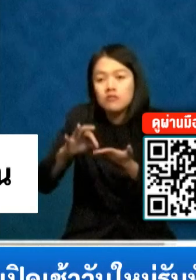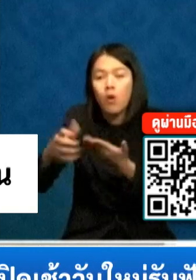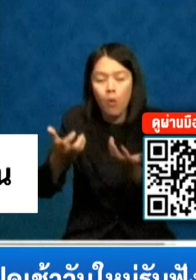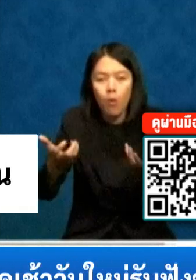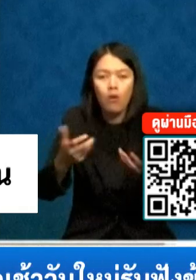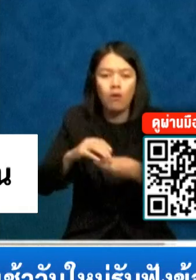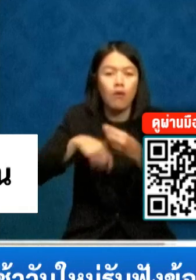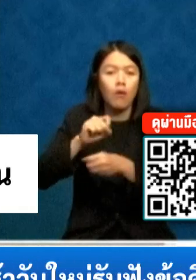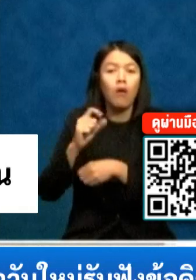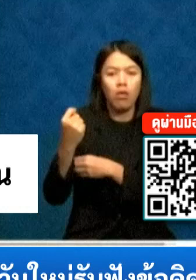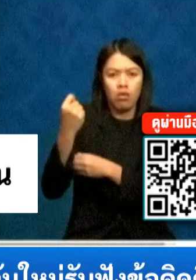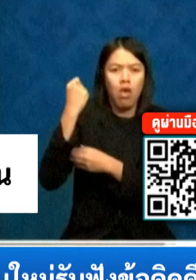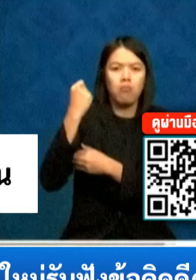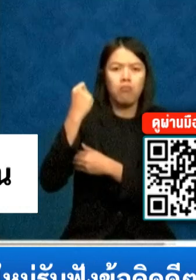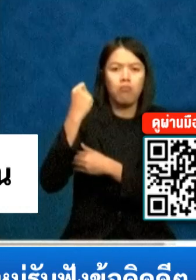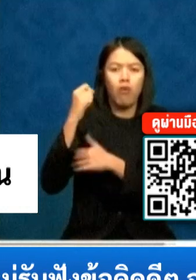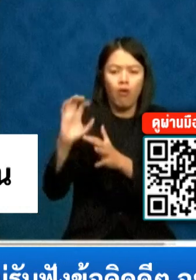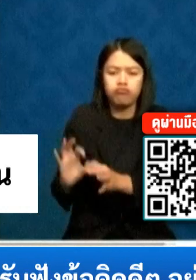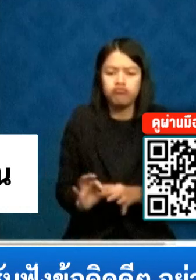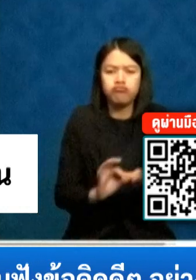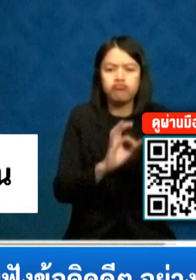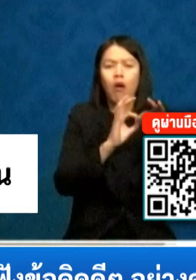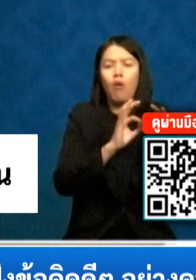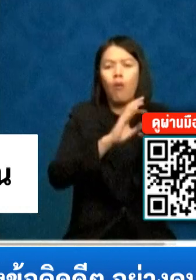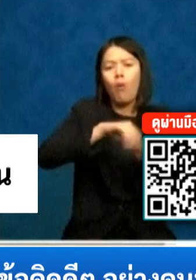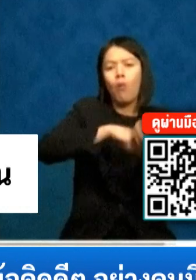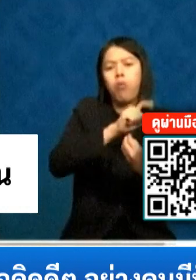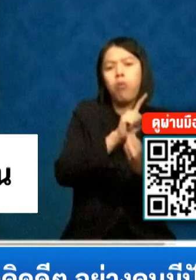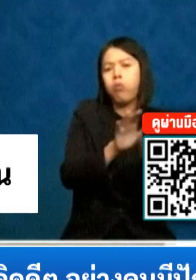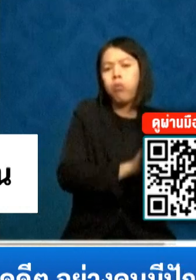อเศรษฐกิจมันเข้มแข็งตลาดบนมันก็ต้องเข้มแข็งไปด้วย